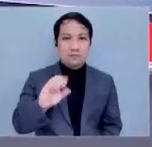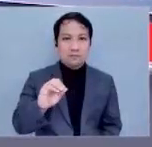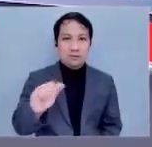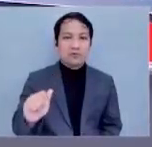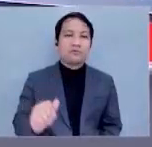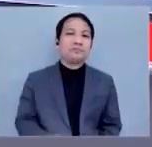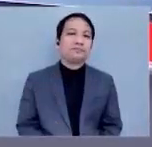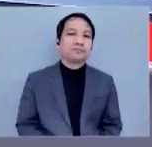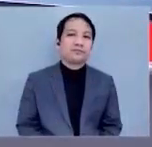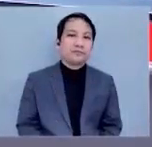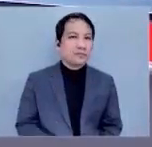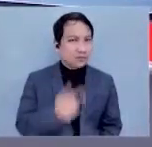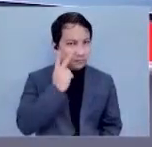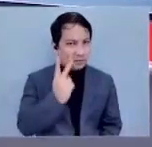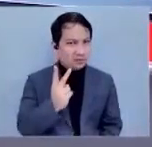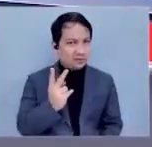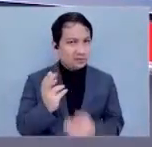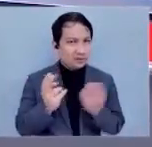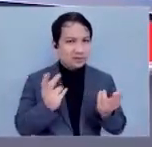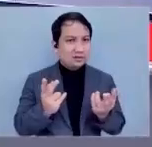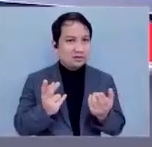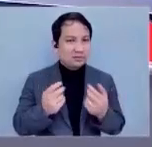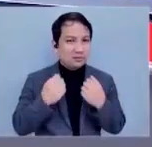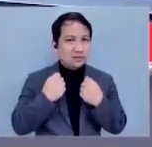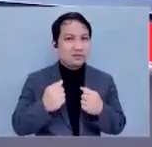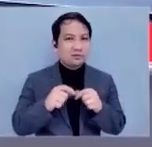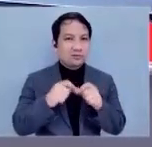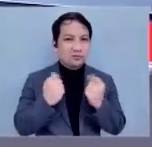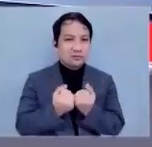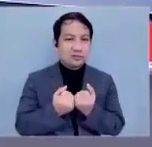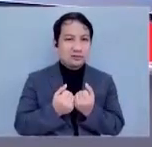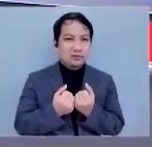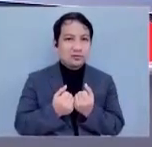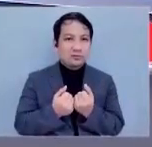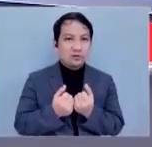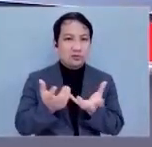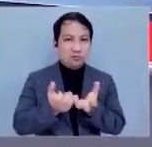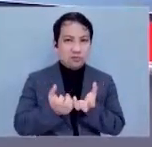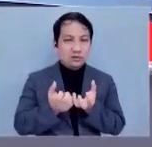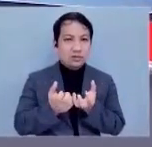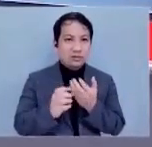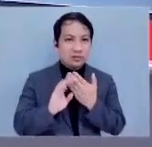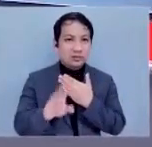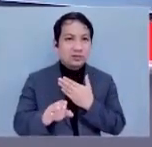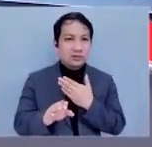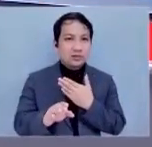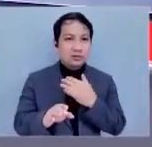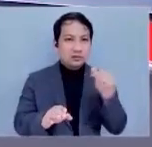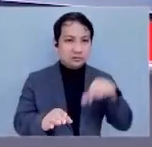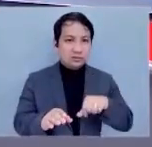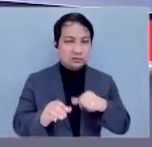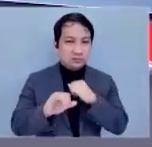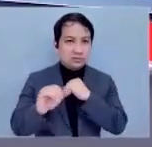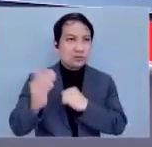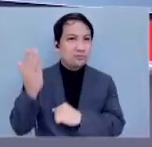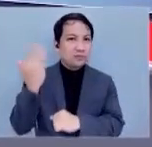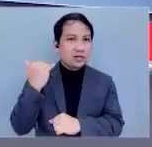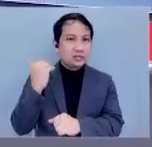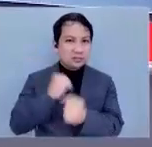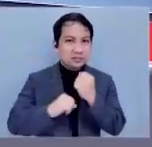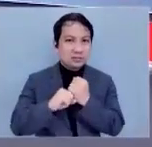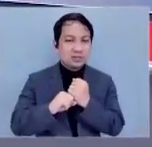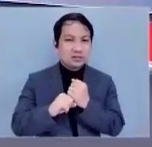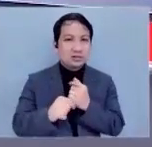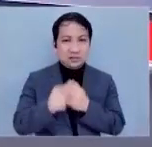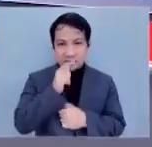At kitang-kita naman mga kapatid, nagpalakas talaga ang strong group sa kagustuhan bumawi sa disappointing campaign nila noong nakaraang taon. Good luck sa ating